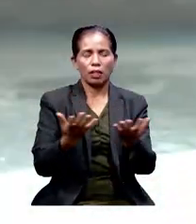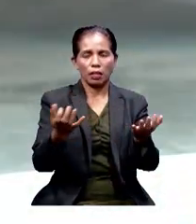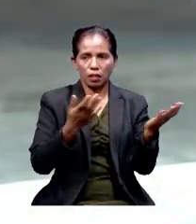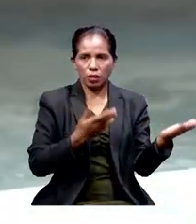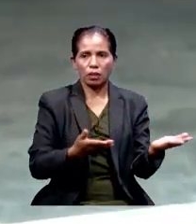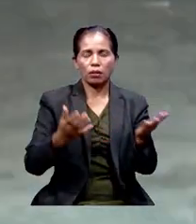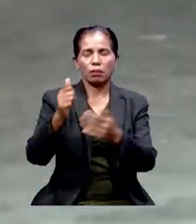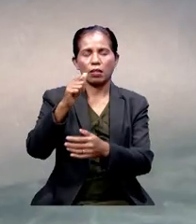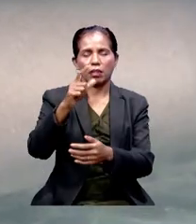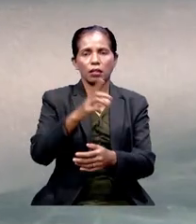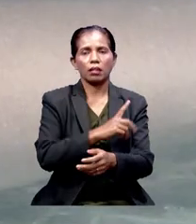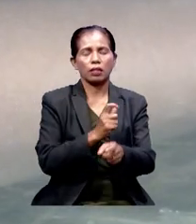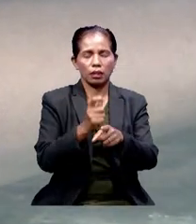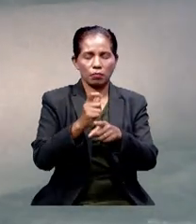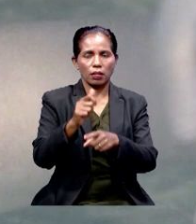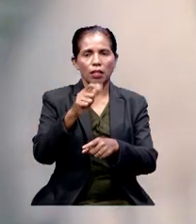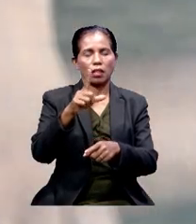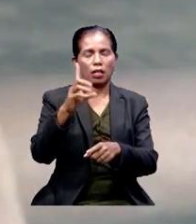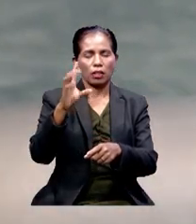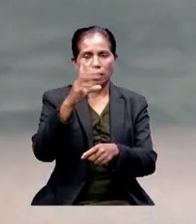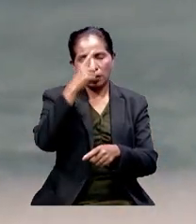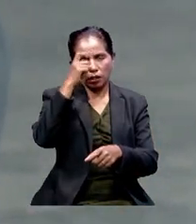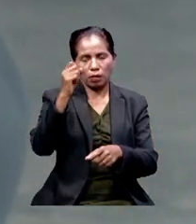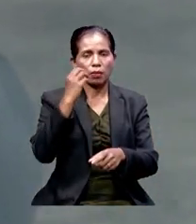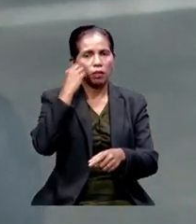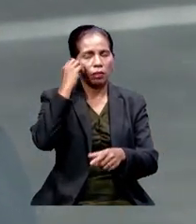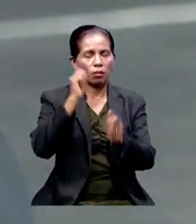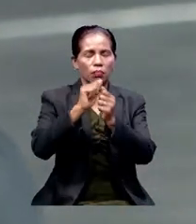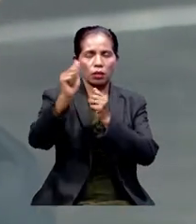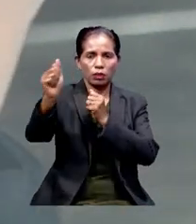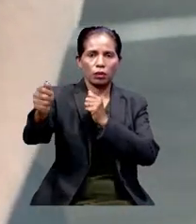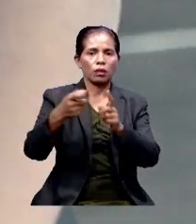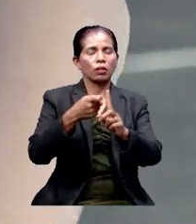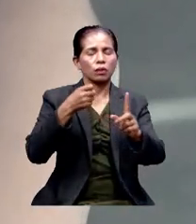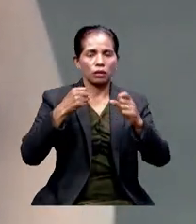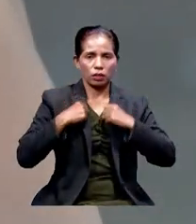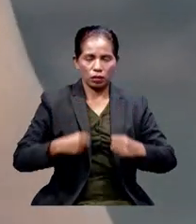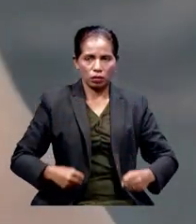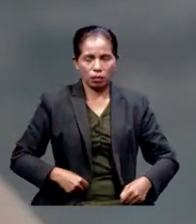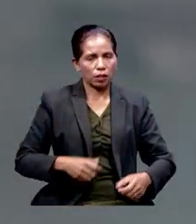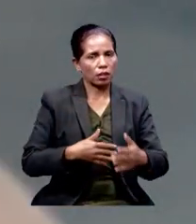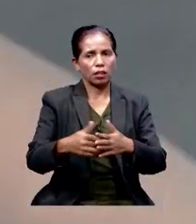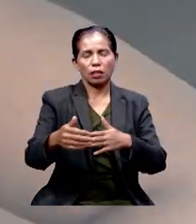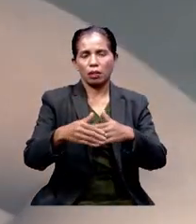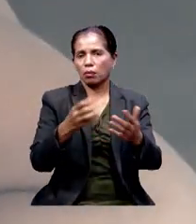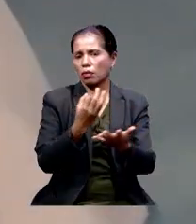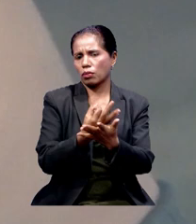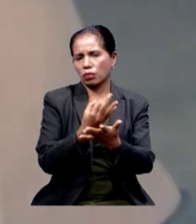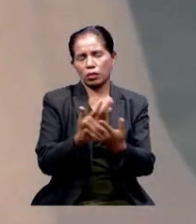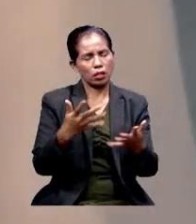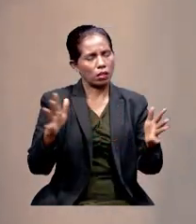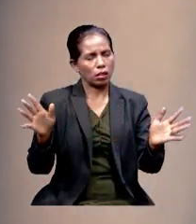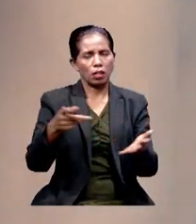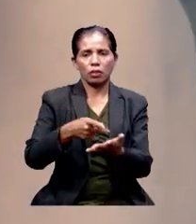ba aldo mai bela bele realiza tamba hela do kusi facilidade Saudi no dala ruma osa la iha atu